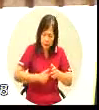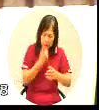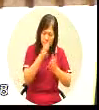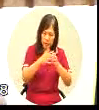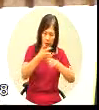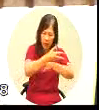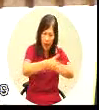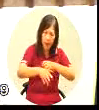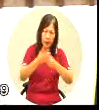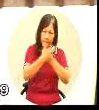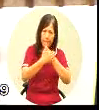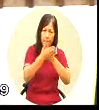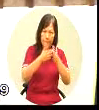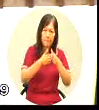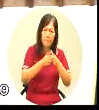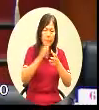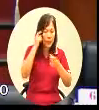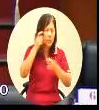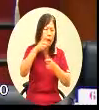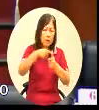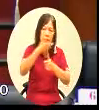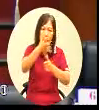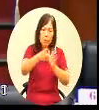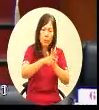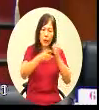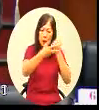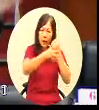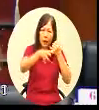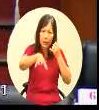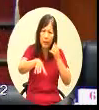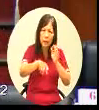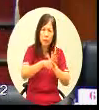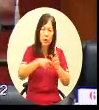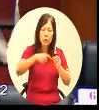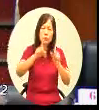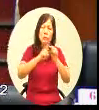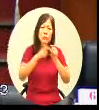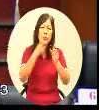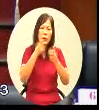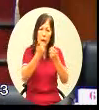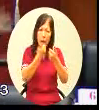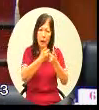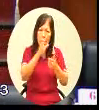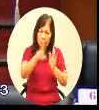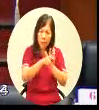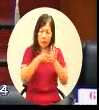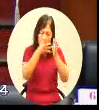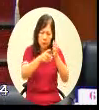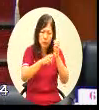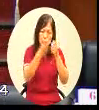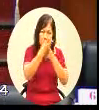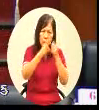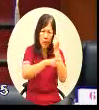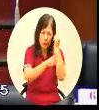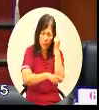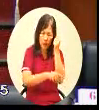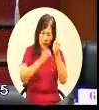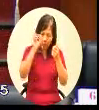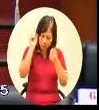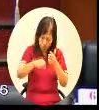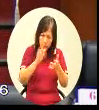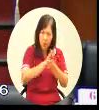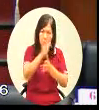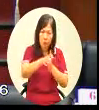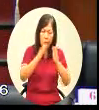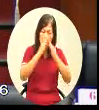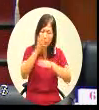那是不是先请教我们海洋局长？我相信您应该也有到中央去开会，针对这个海岸管理法通过以后，我们高雄市政府